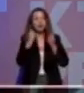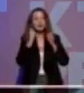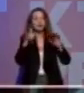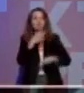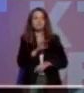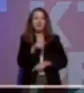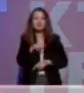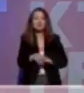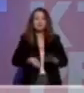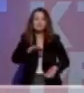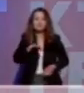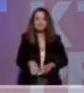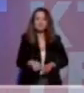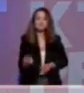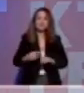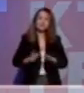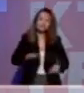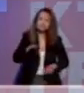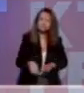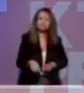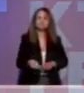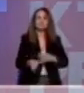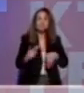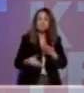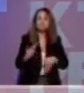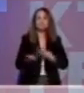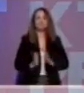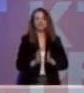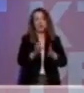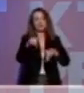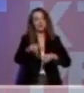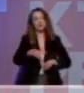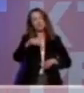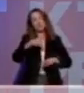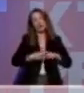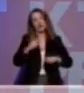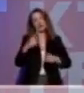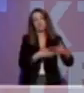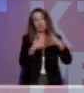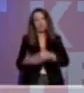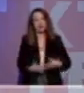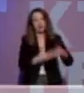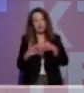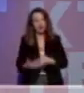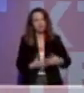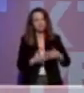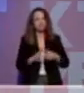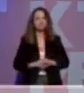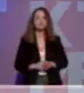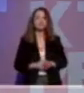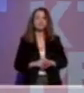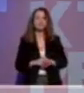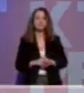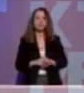δείχνουν ότι η μεγάλη εθνική πρόκληση δεν είναι μόνο φιλόδοξη, αλλά είναι